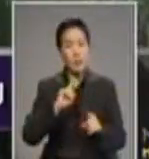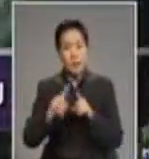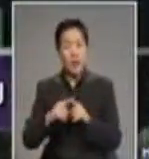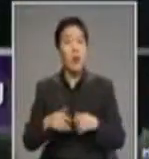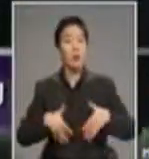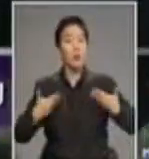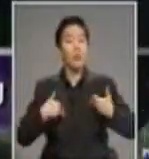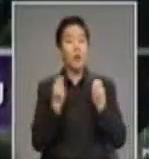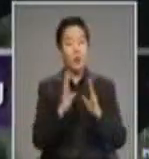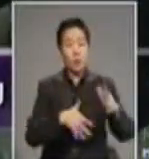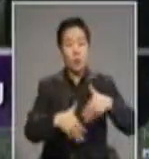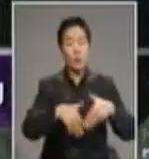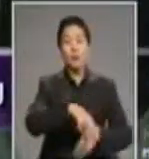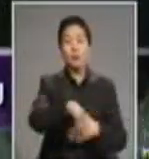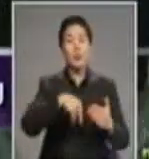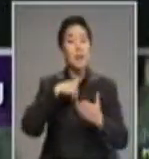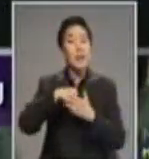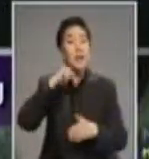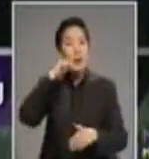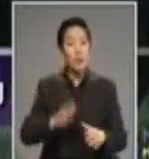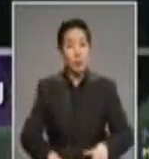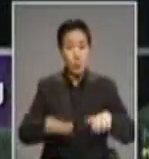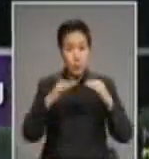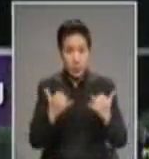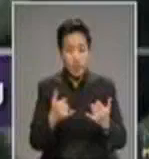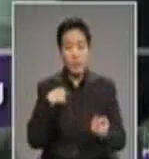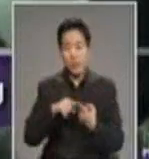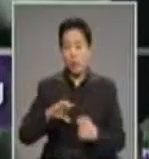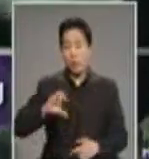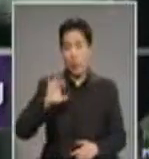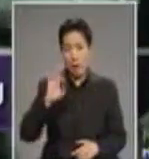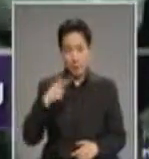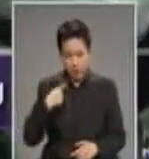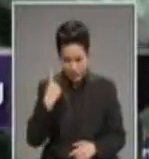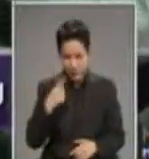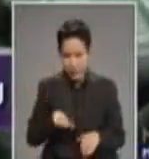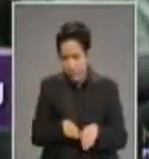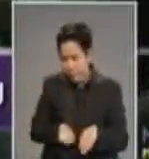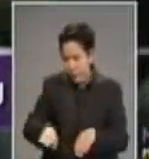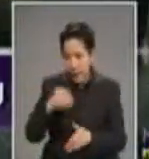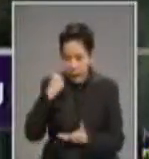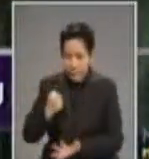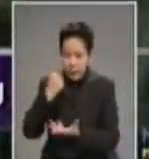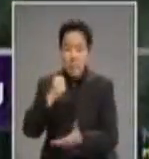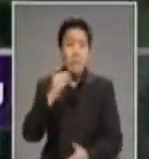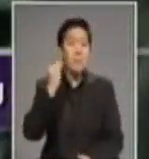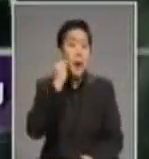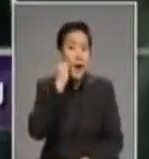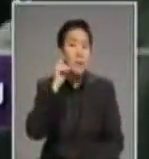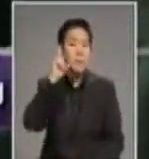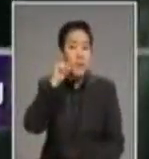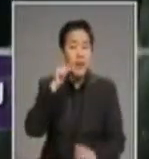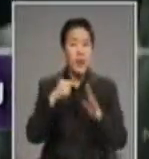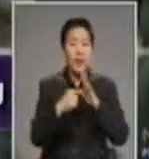กับชาวบ้านในพื้นที่อย่างมากและนอกจากนี้ยังมีคาราวาของอสมทอีกทีมมอบถุงยังชีพให้ผู้ประสบภัยที่บ้านแม่แขกตำบลกรูดอำเภอ